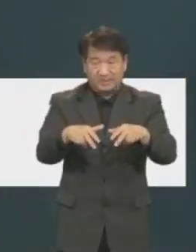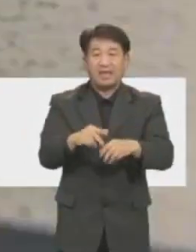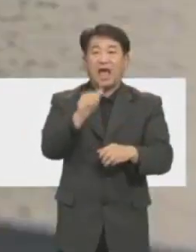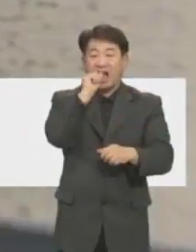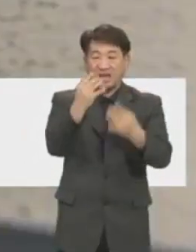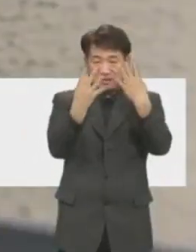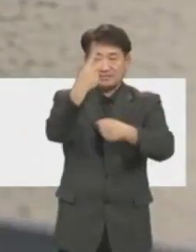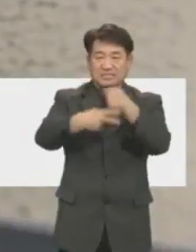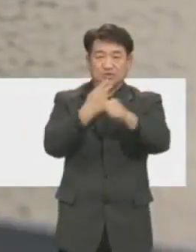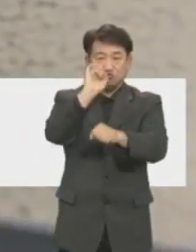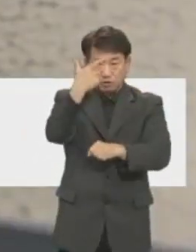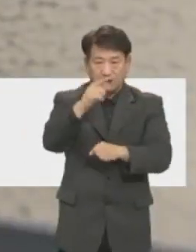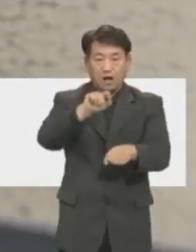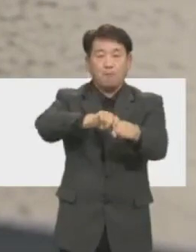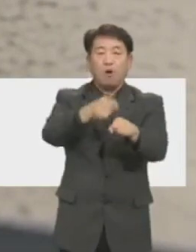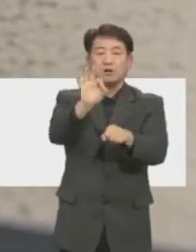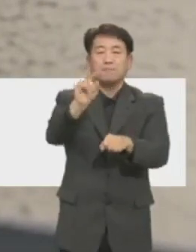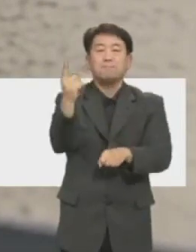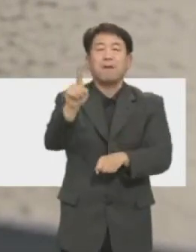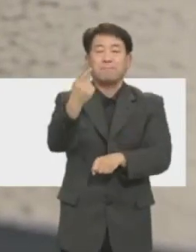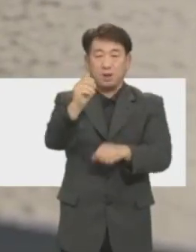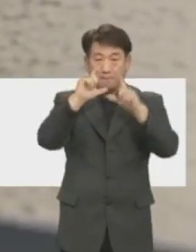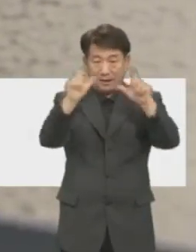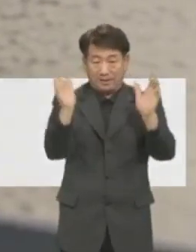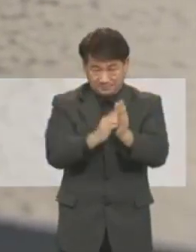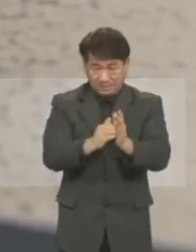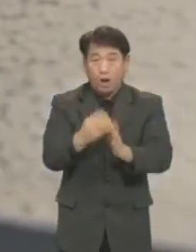100만 원을 선고했습니다. 김 판사는